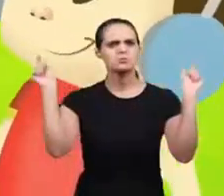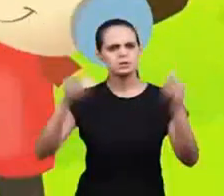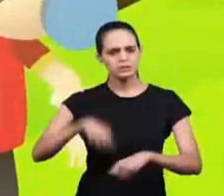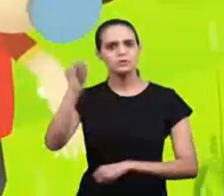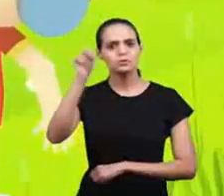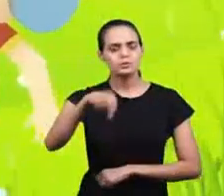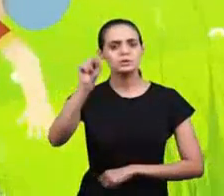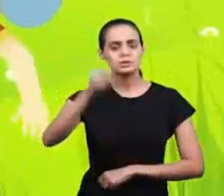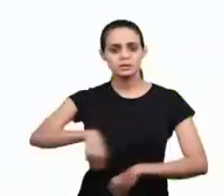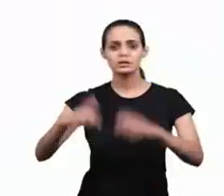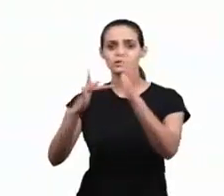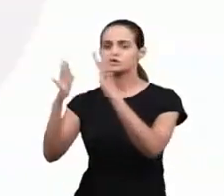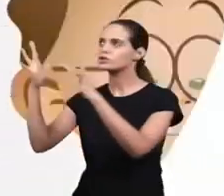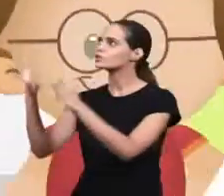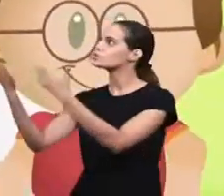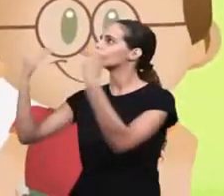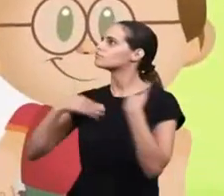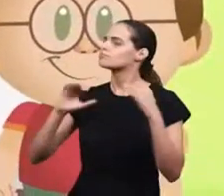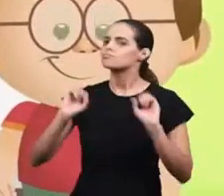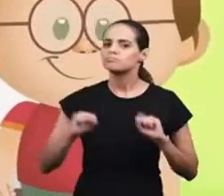Alles vermag ich in dem, der mich kräftigt.